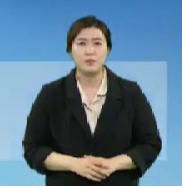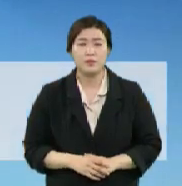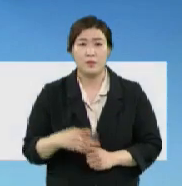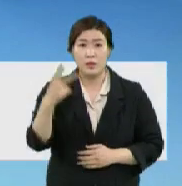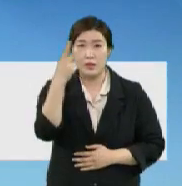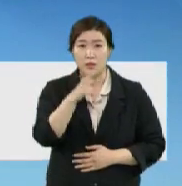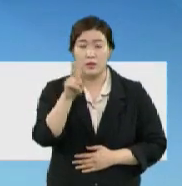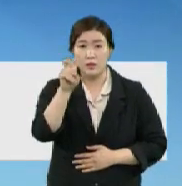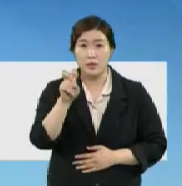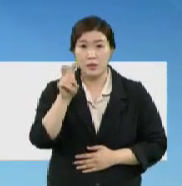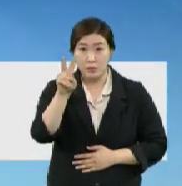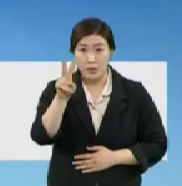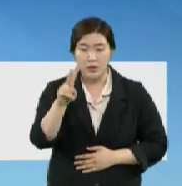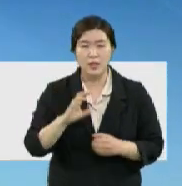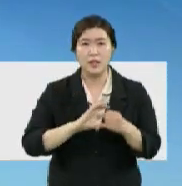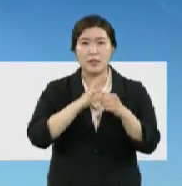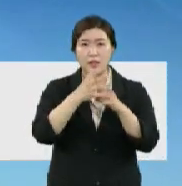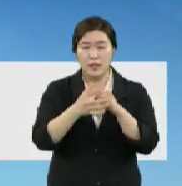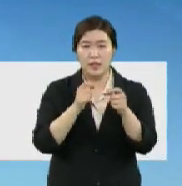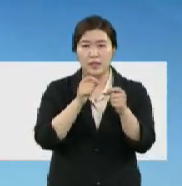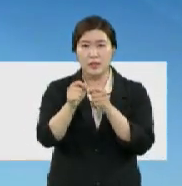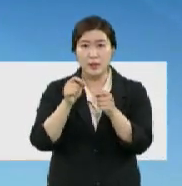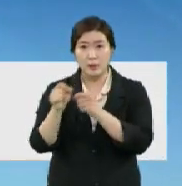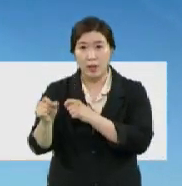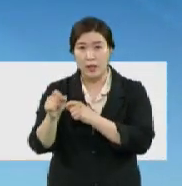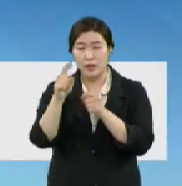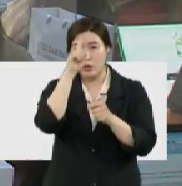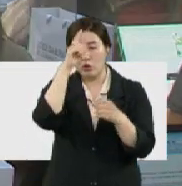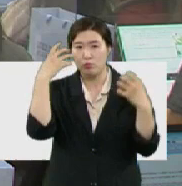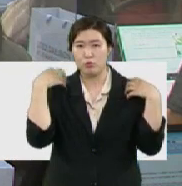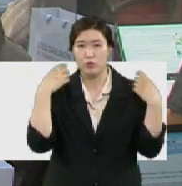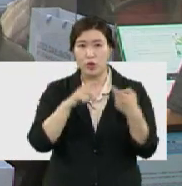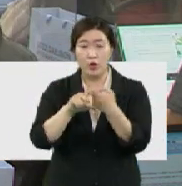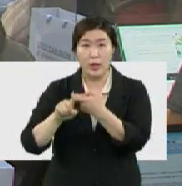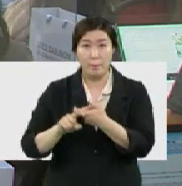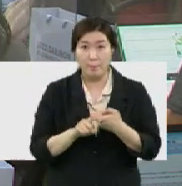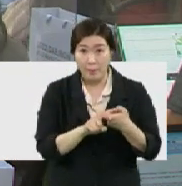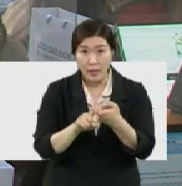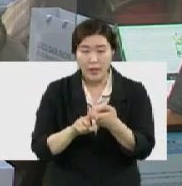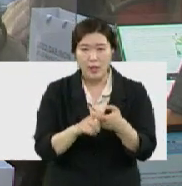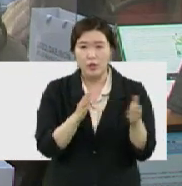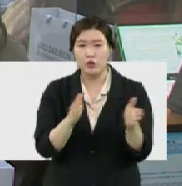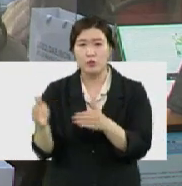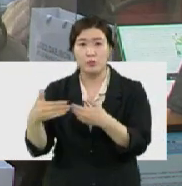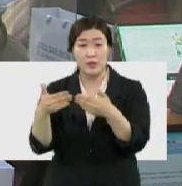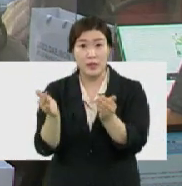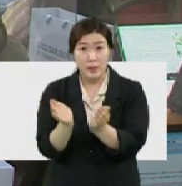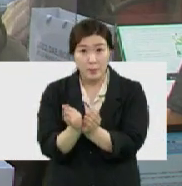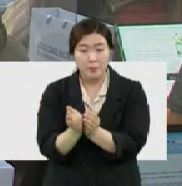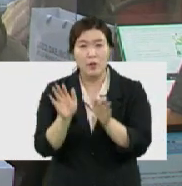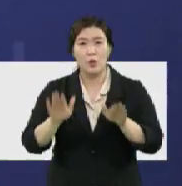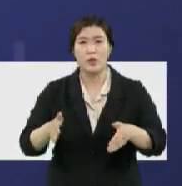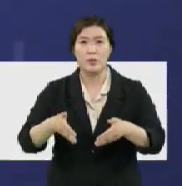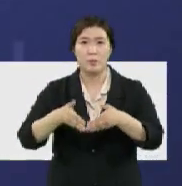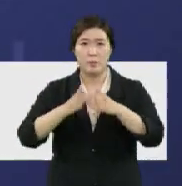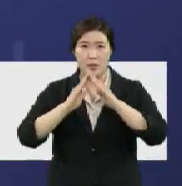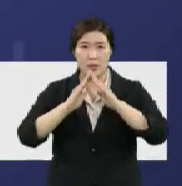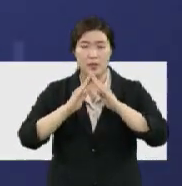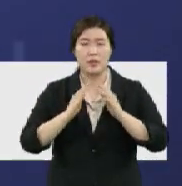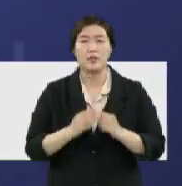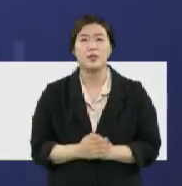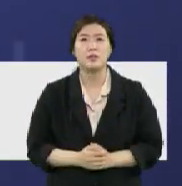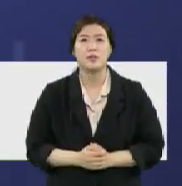2022년 대전에서 열릴 예정인 세계 지방정부 연합 촉의 uc 에이즈를 준비할 조직위원회가 오늘 공식